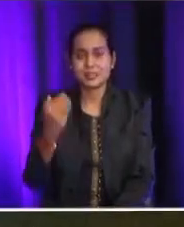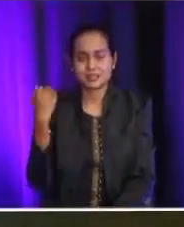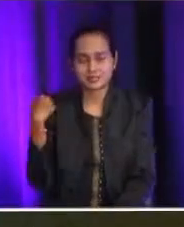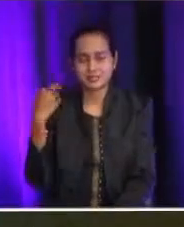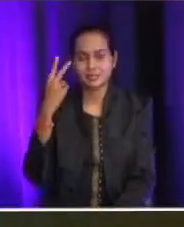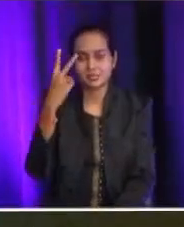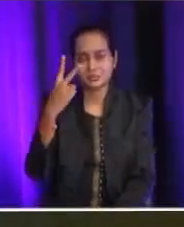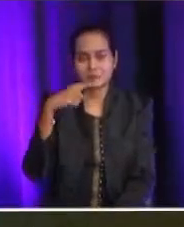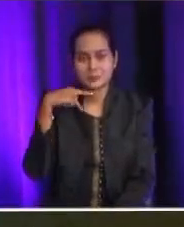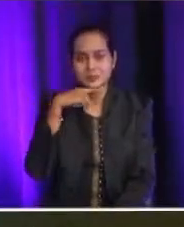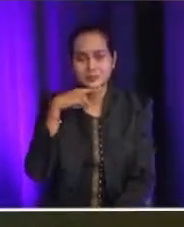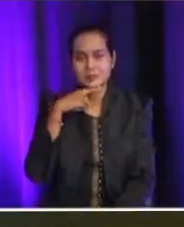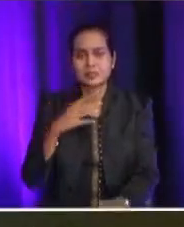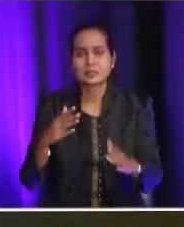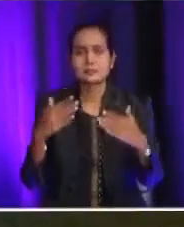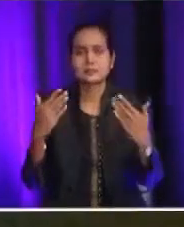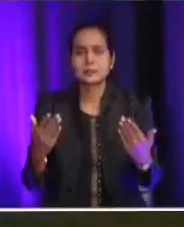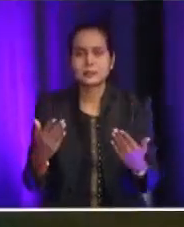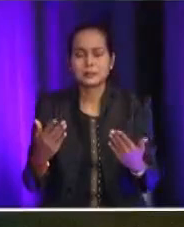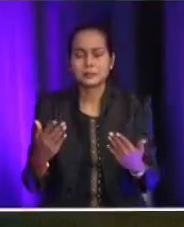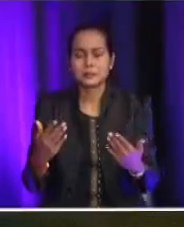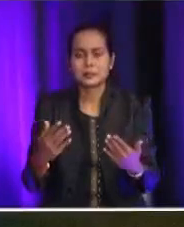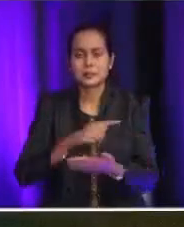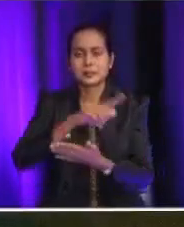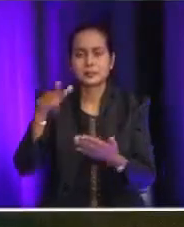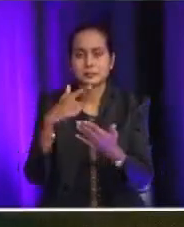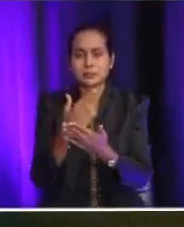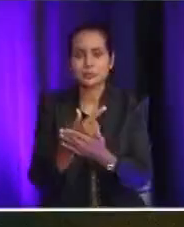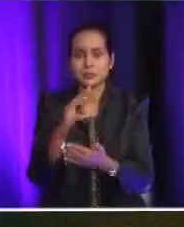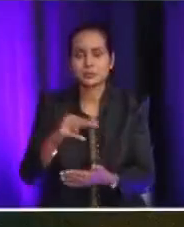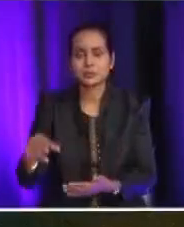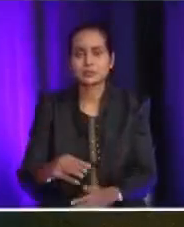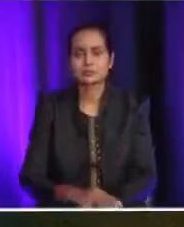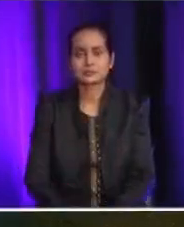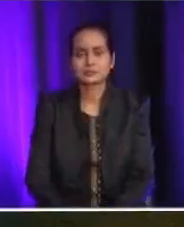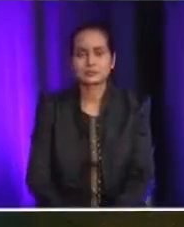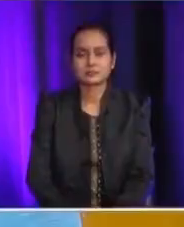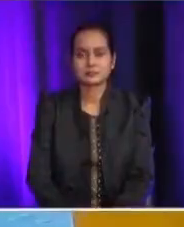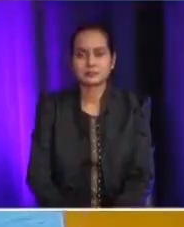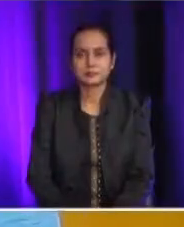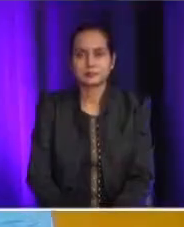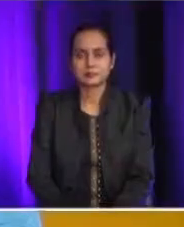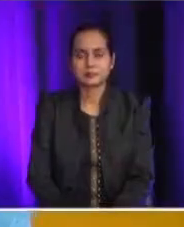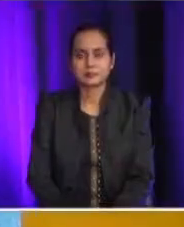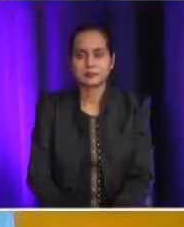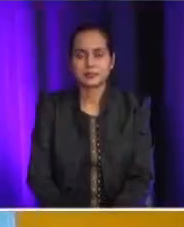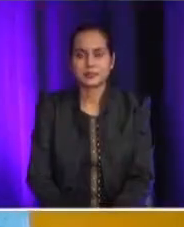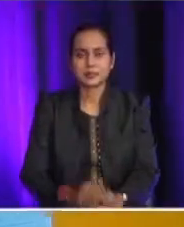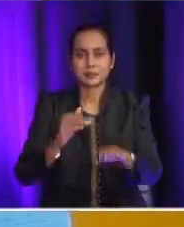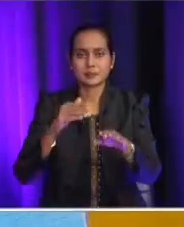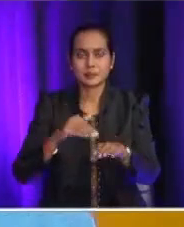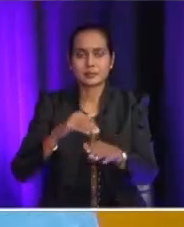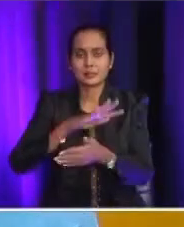kan? Yeah. Ha, bagaimana prestasi keseluruhan daripada murid-murid cikgu ni cikgu? Okey. Pada keseluruhannya,